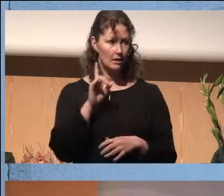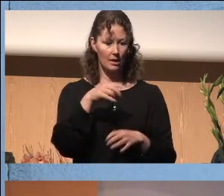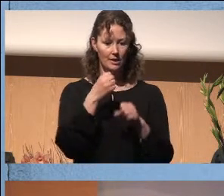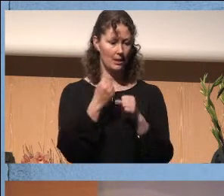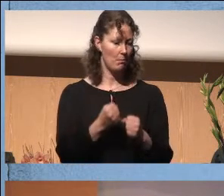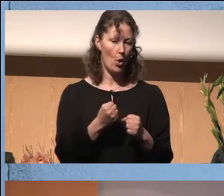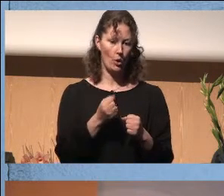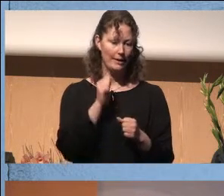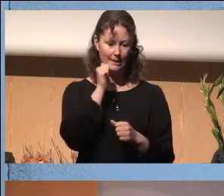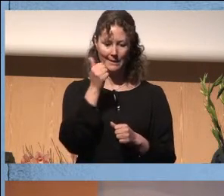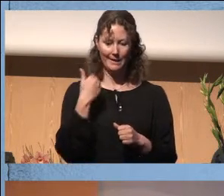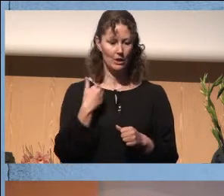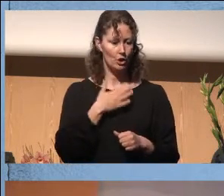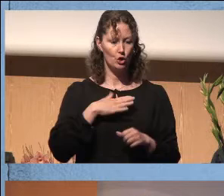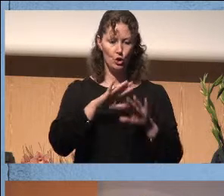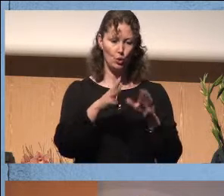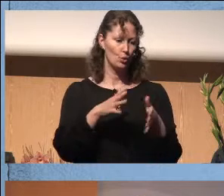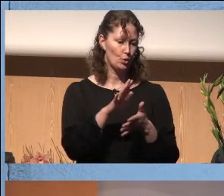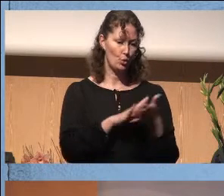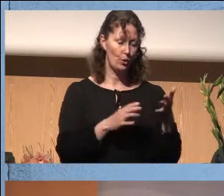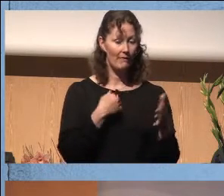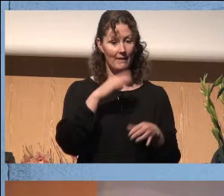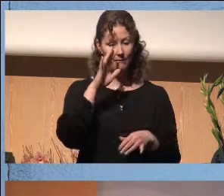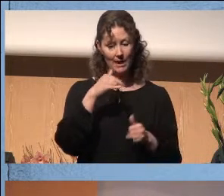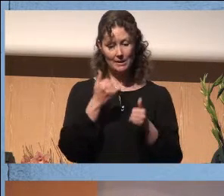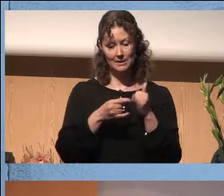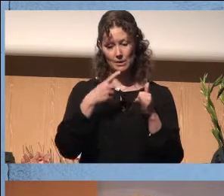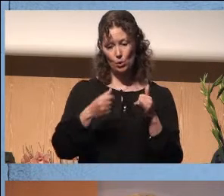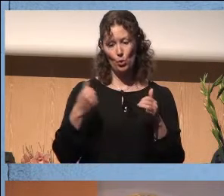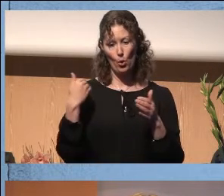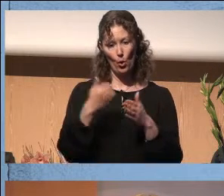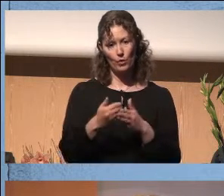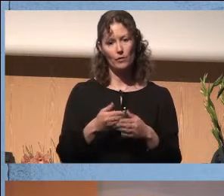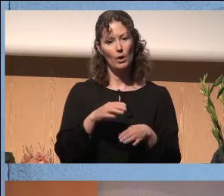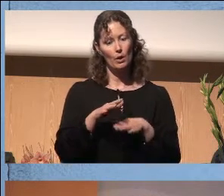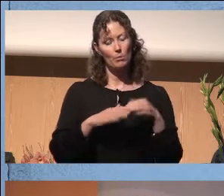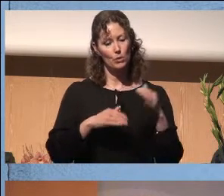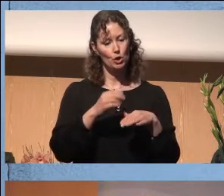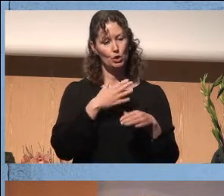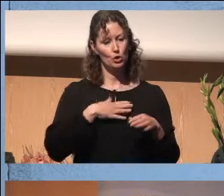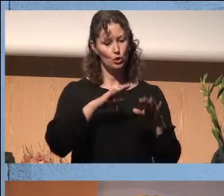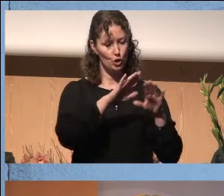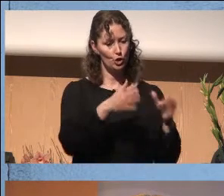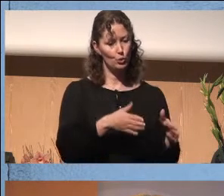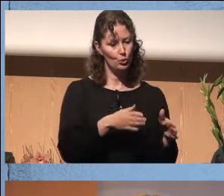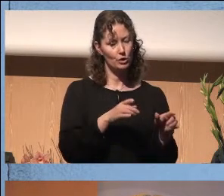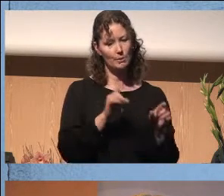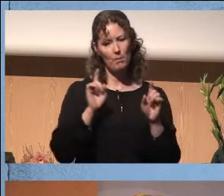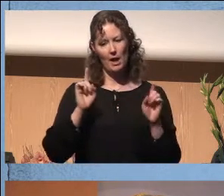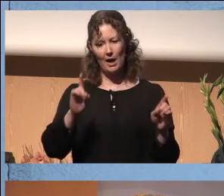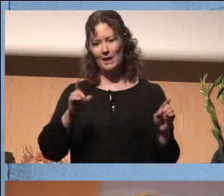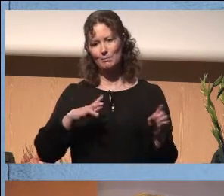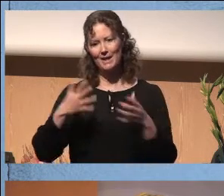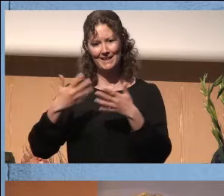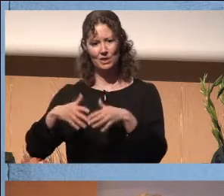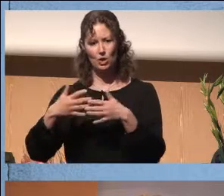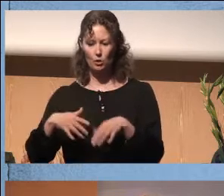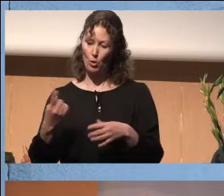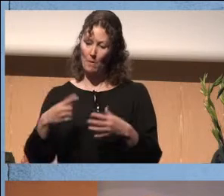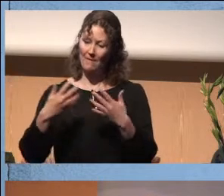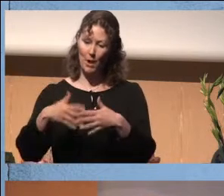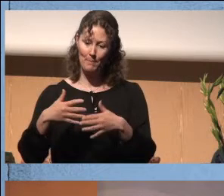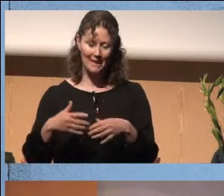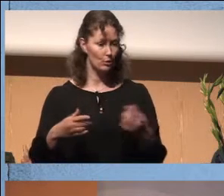tidligere sykehusstrukturen. Vi vet at de siste 100 årene har vi bygd sykehus parallelt med industrialiseringen. Det kom en fabrikk, og så kom